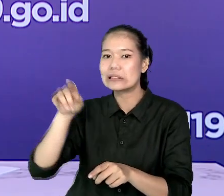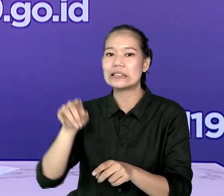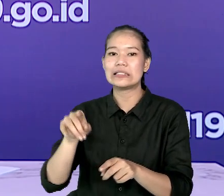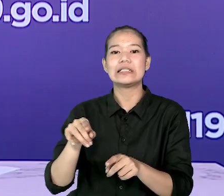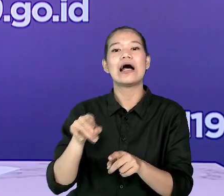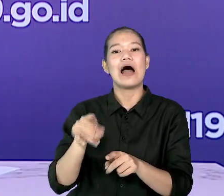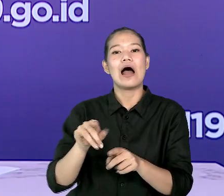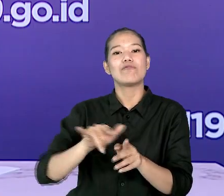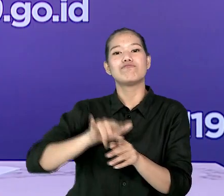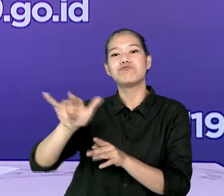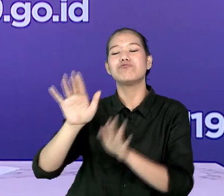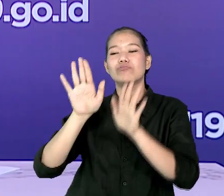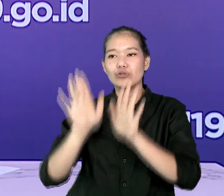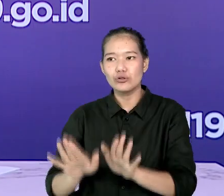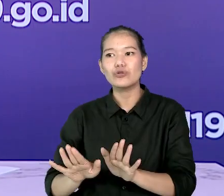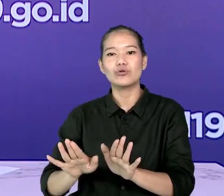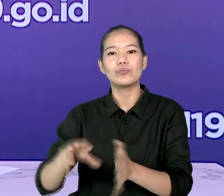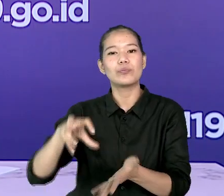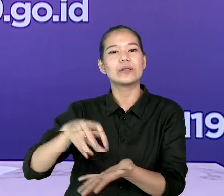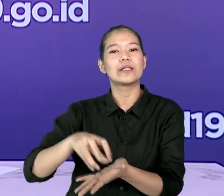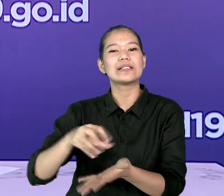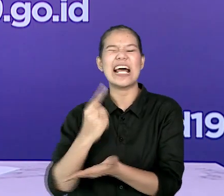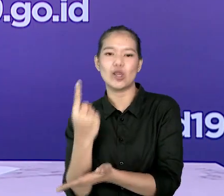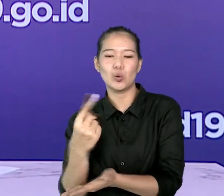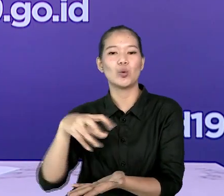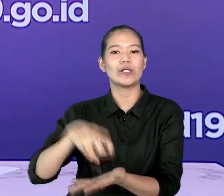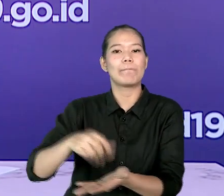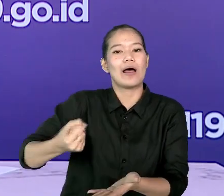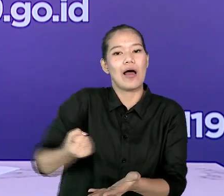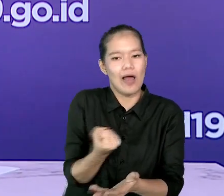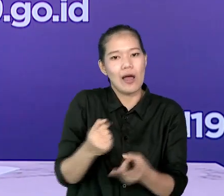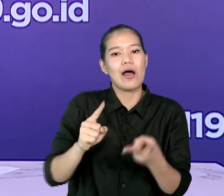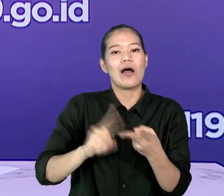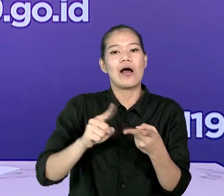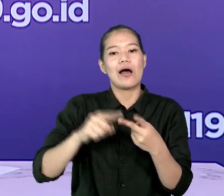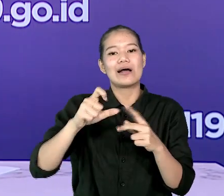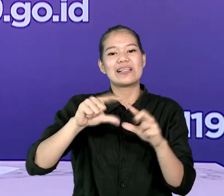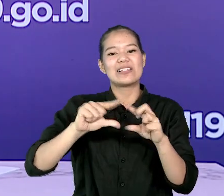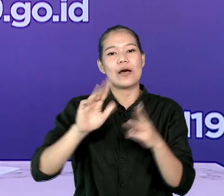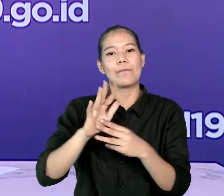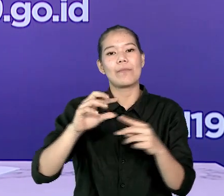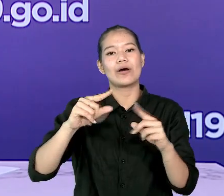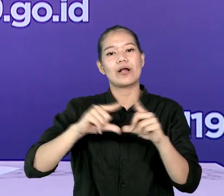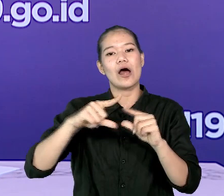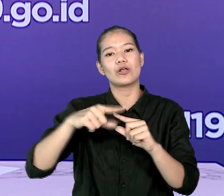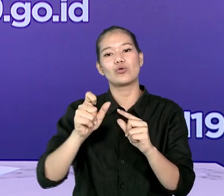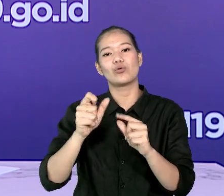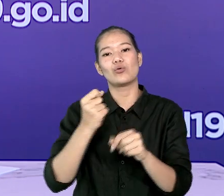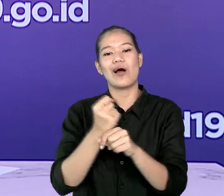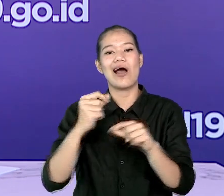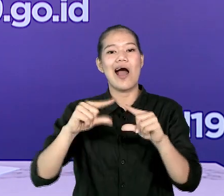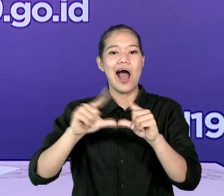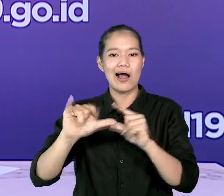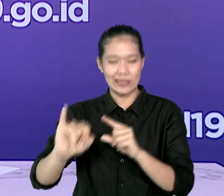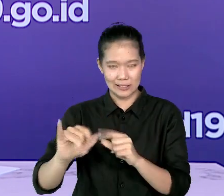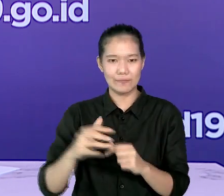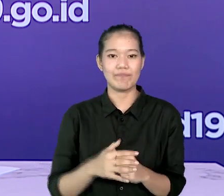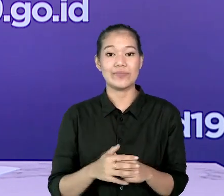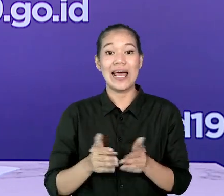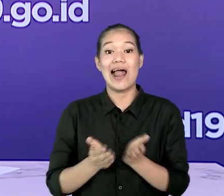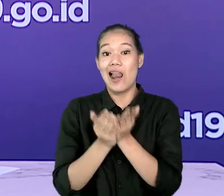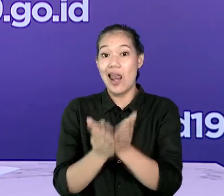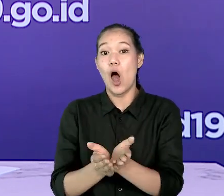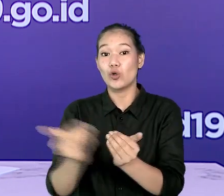udara hanya melalui Bandar Udara Soekarno-Hatta dan Samratulangi, pintu masuk laut hanya melalui Pelabuhan Batam